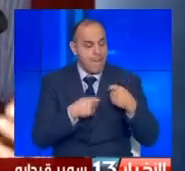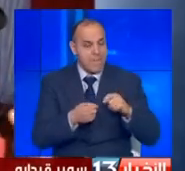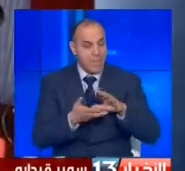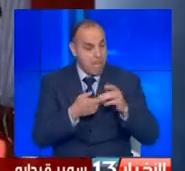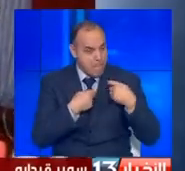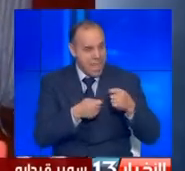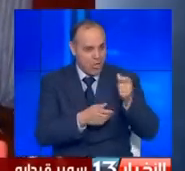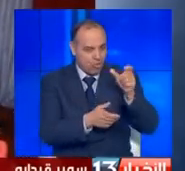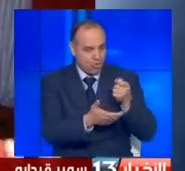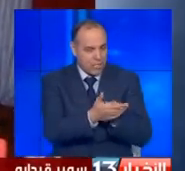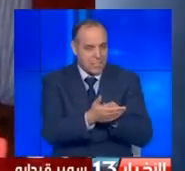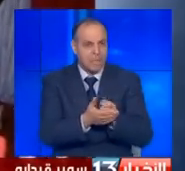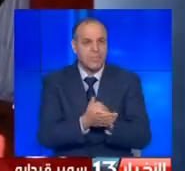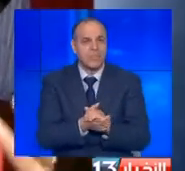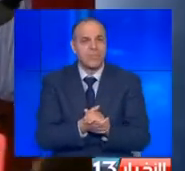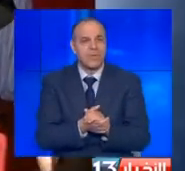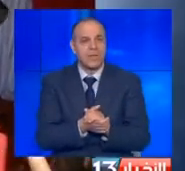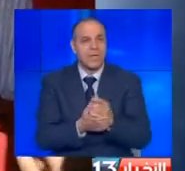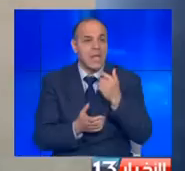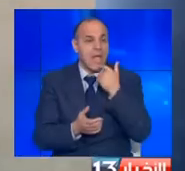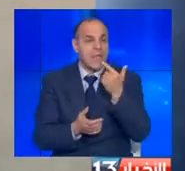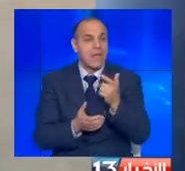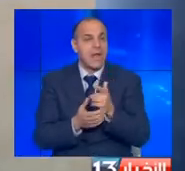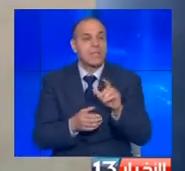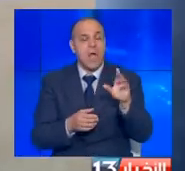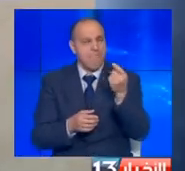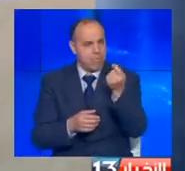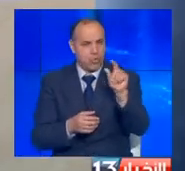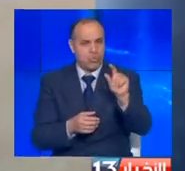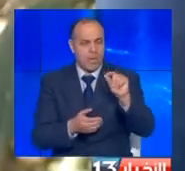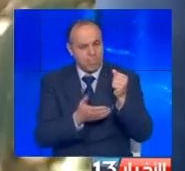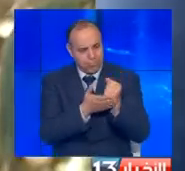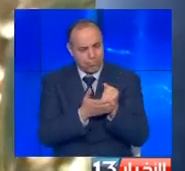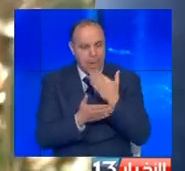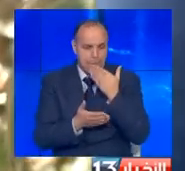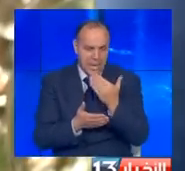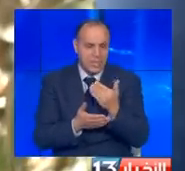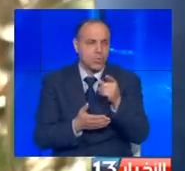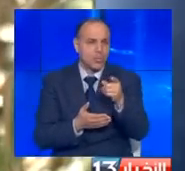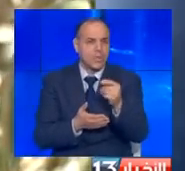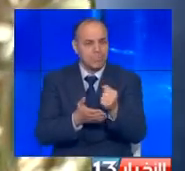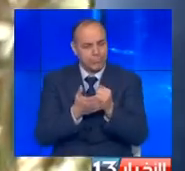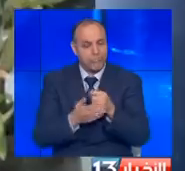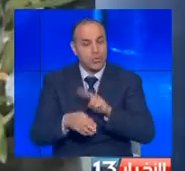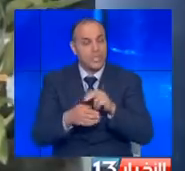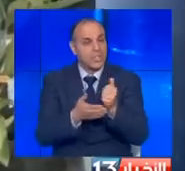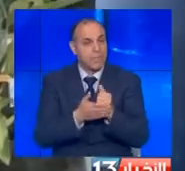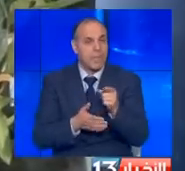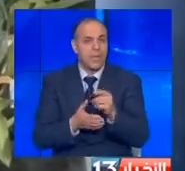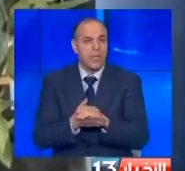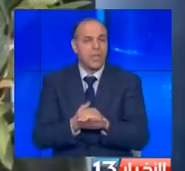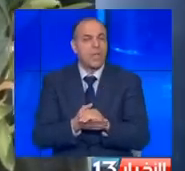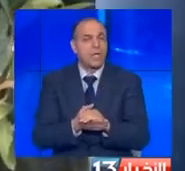السوق انواعه داعمه مشكور السيد قال ان دعم والجهه وكنا